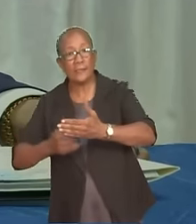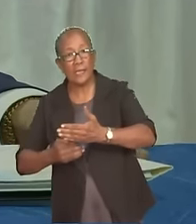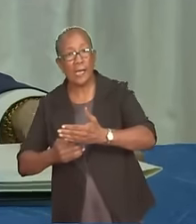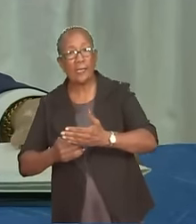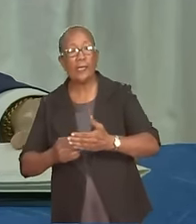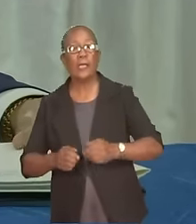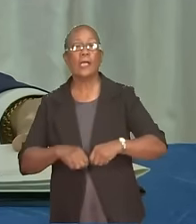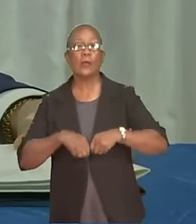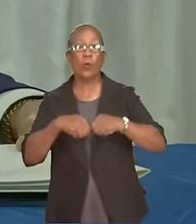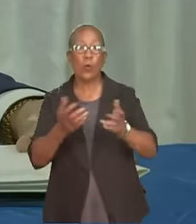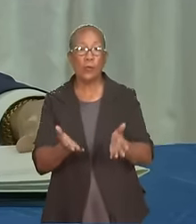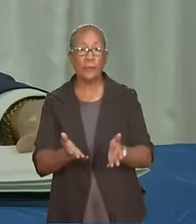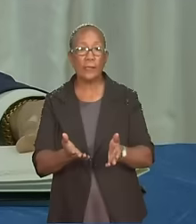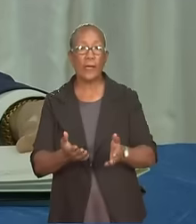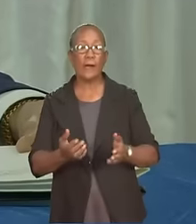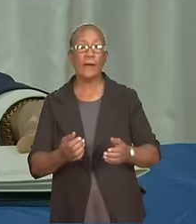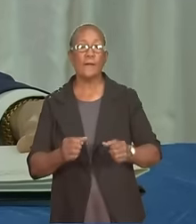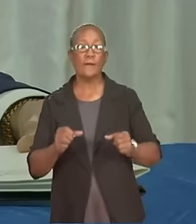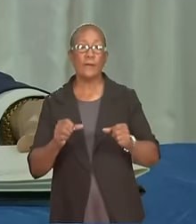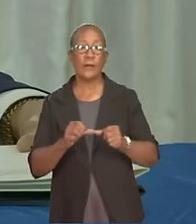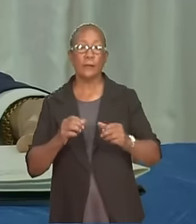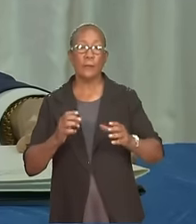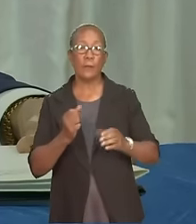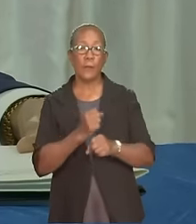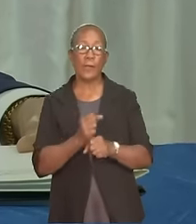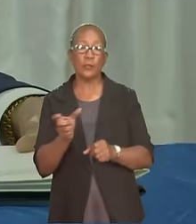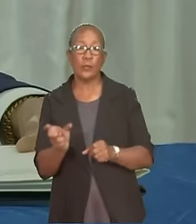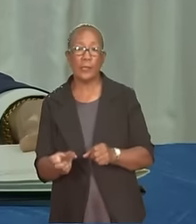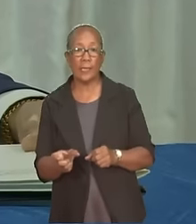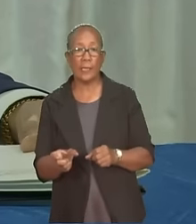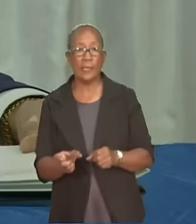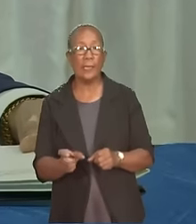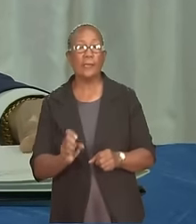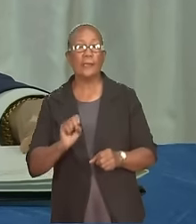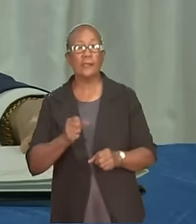overdracht van percelen, dat die notarissen dat zelfstandig kunnen